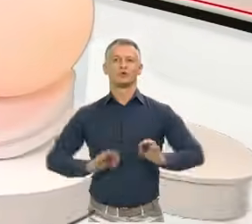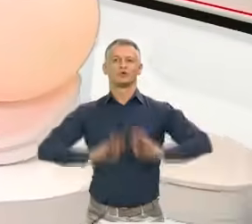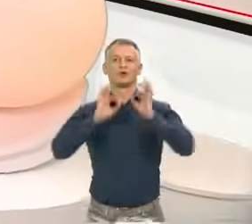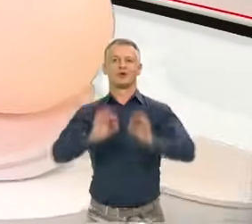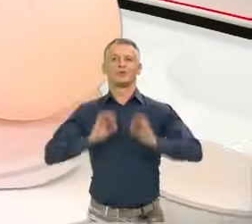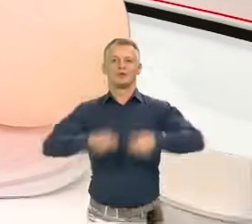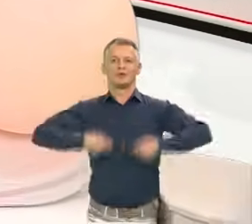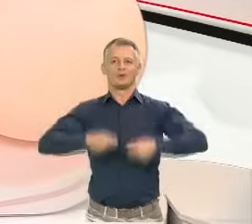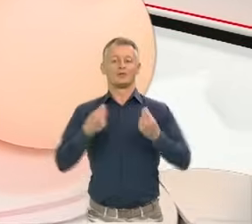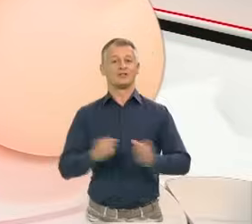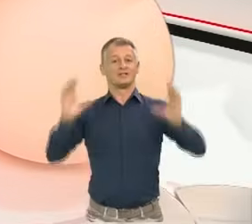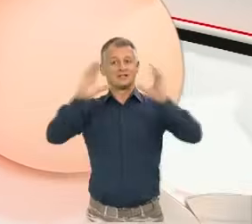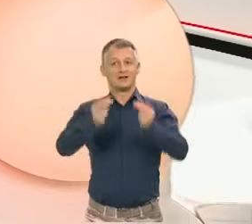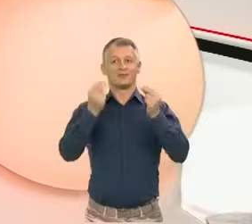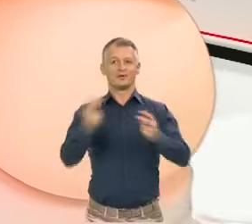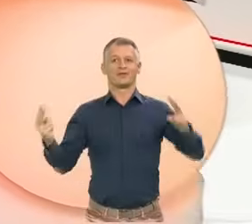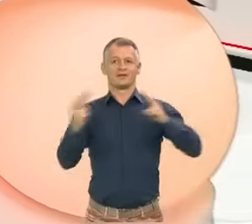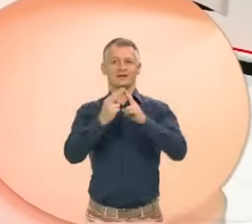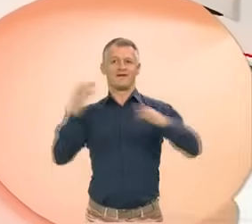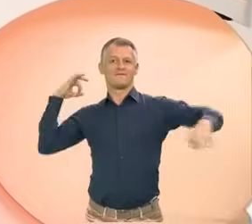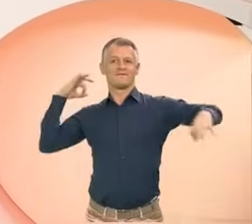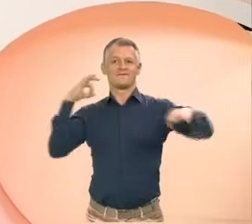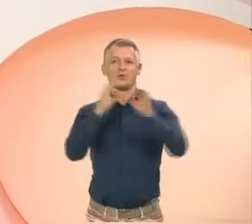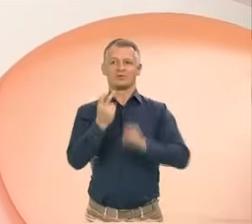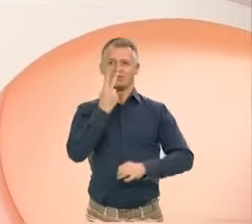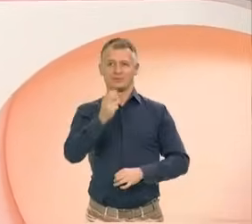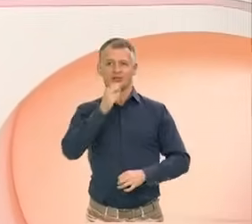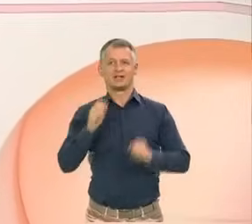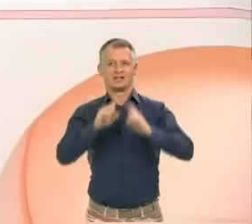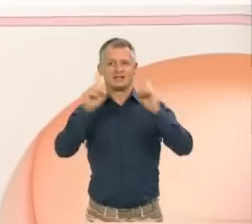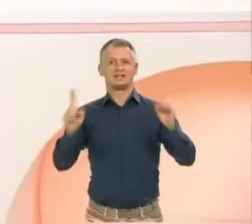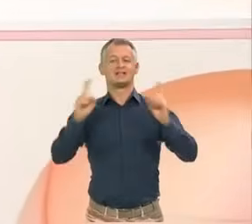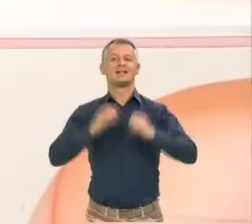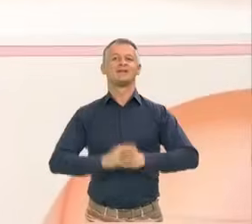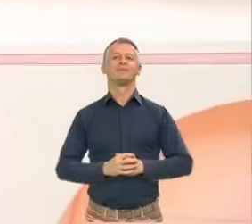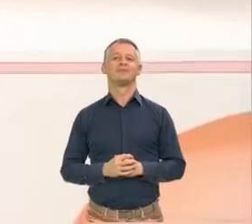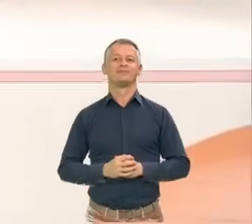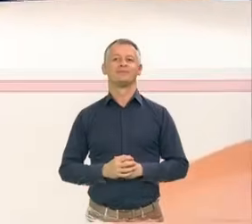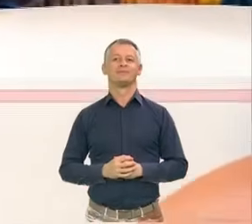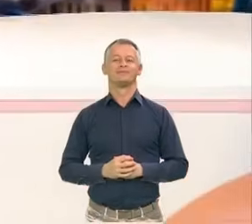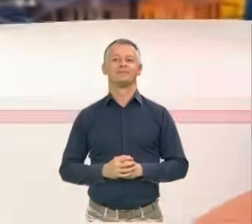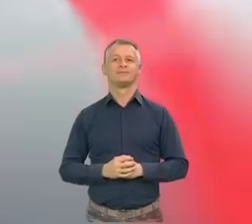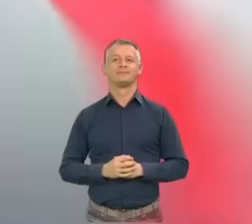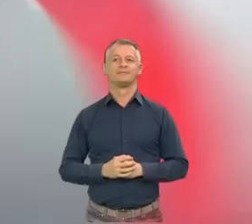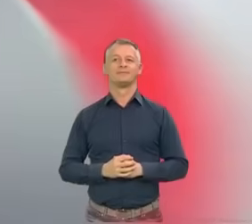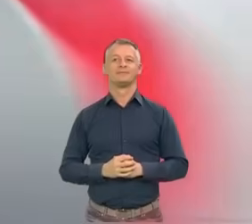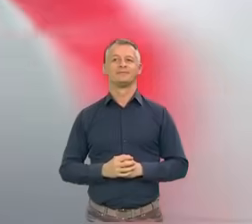doamnelor și domnilor bună seara Sunt Ioana Maria Moldovan bun găsit la Focus Iată Care sunt cele mai importante știri ale